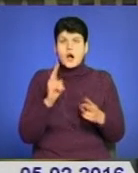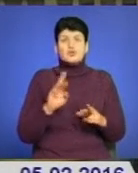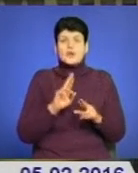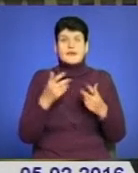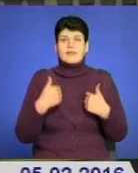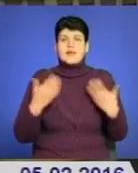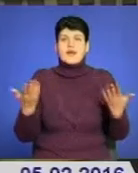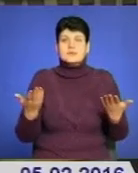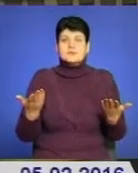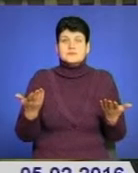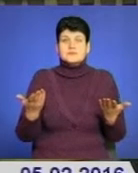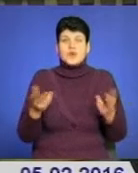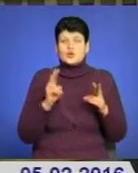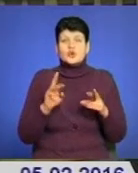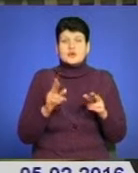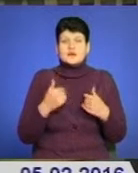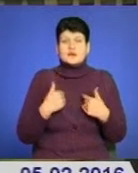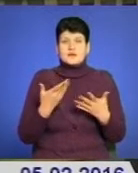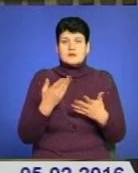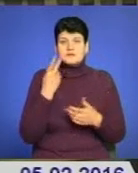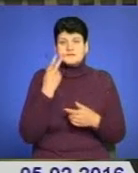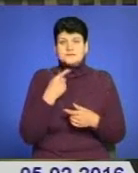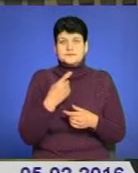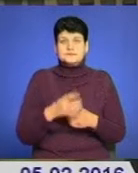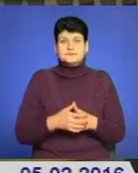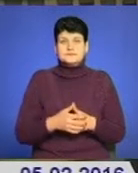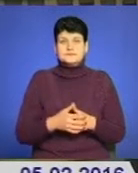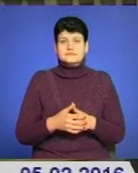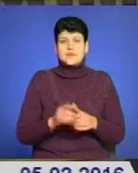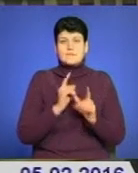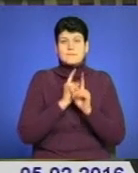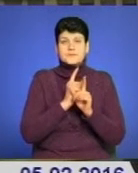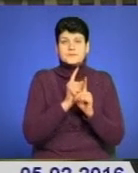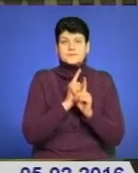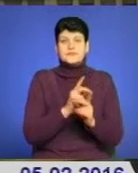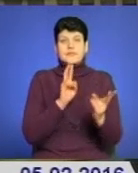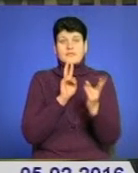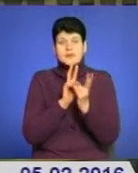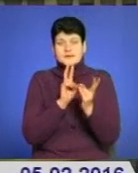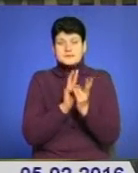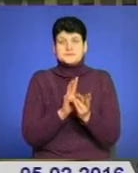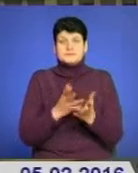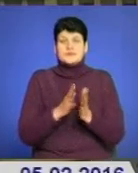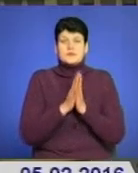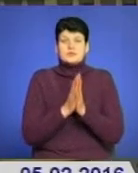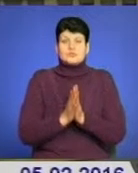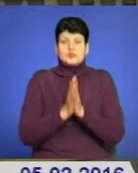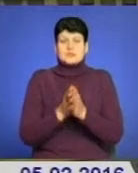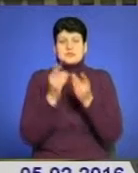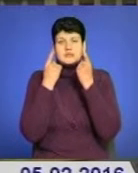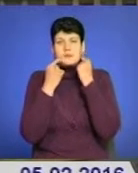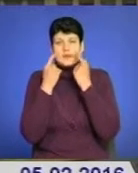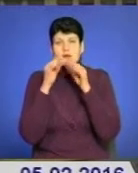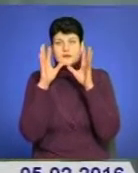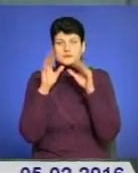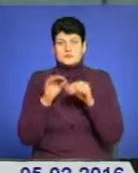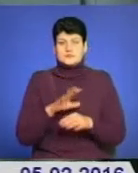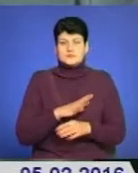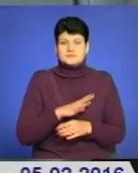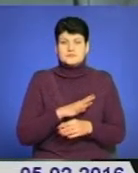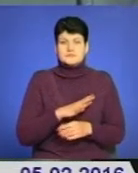я? Хто як не я? Все так казав. Все випроводжала і все зустрічала. І молилася, і плакала, і все було.